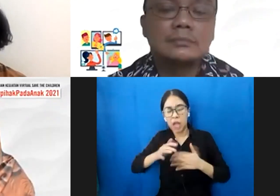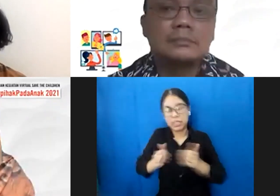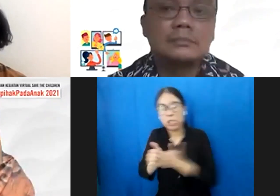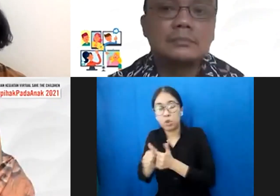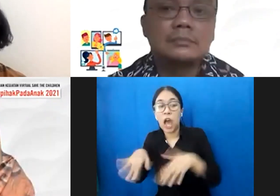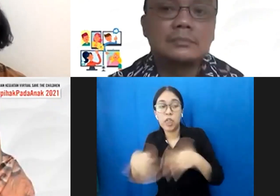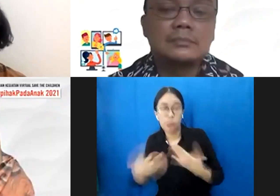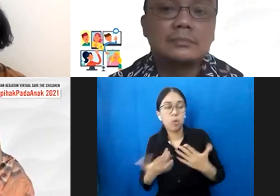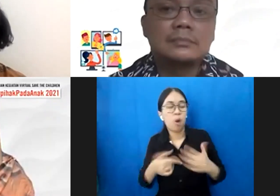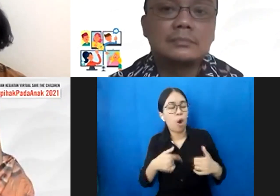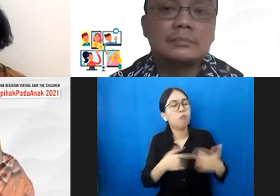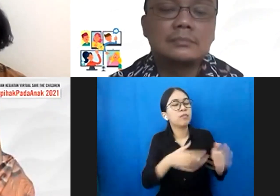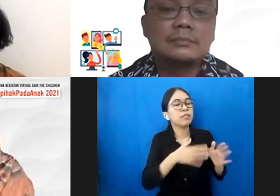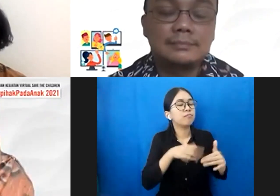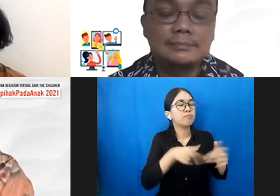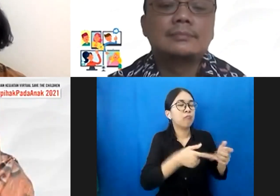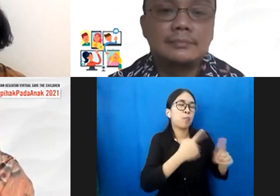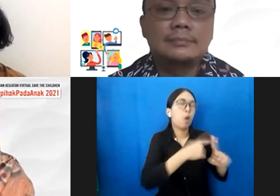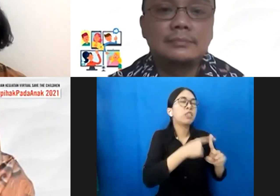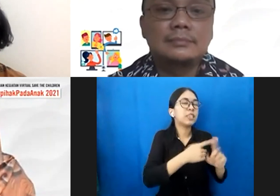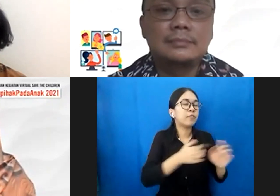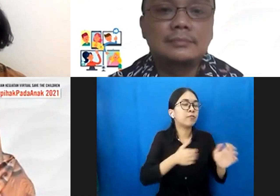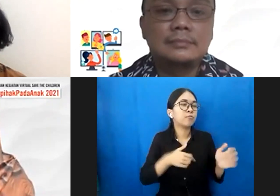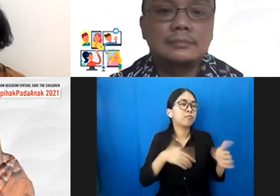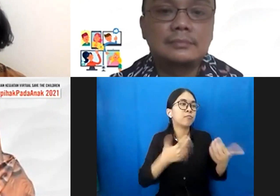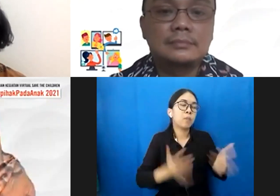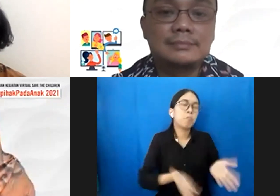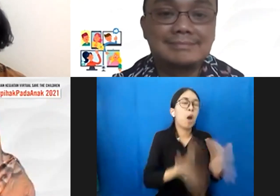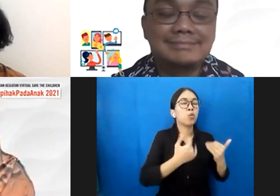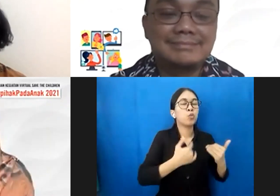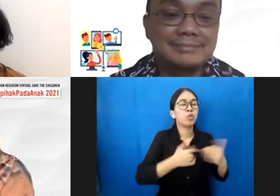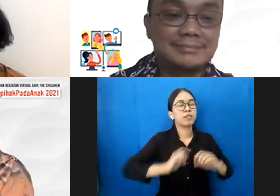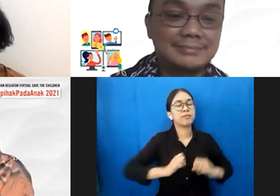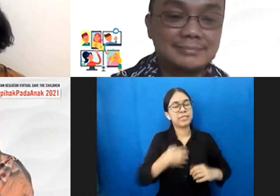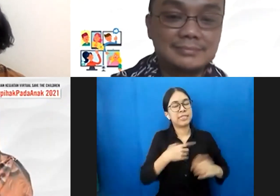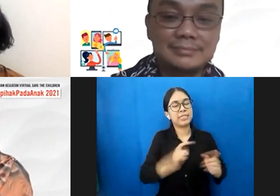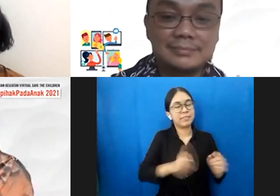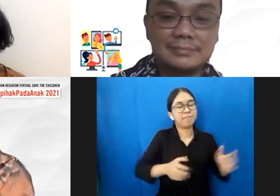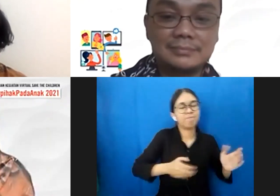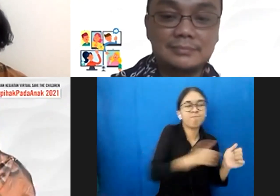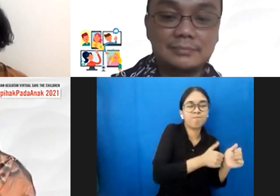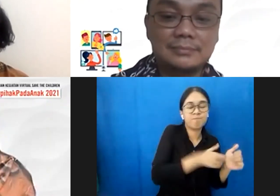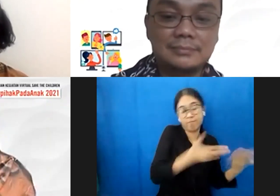hikmah yang positif untuk membangun tadi resiliensi tadi. Itu aja, terima kasih.